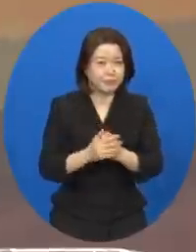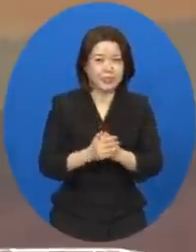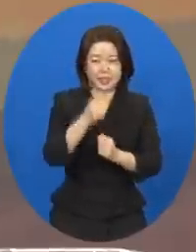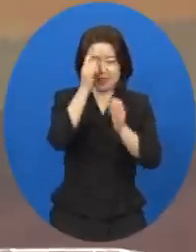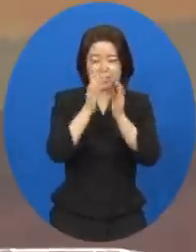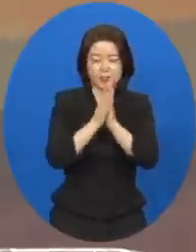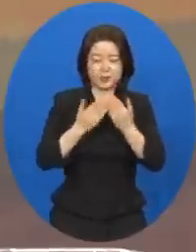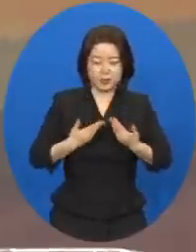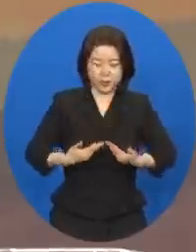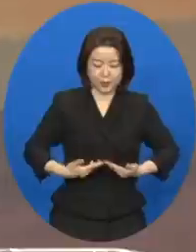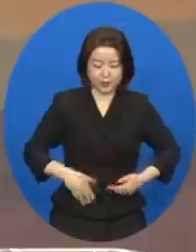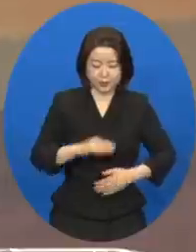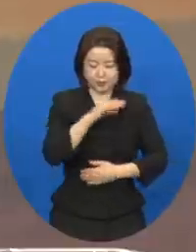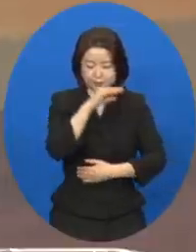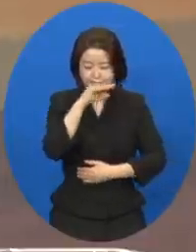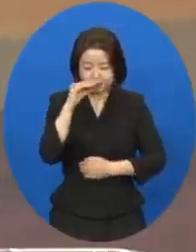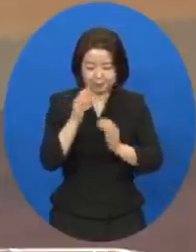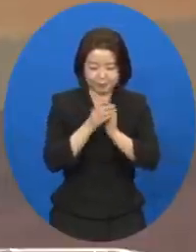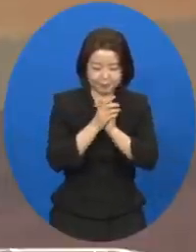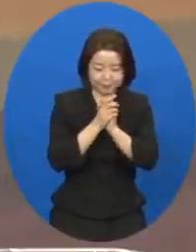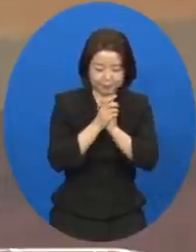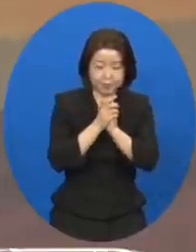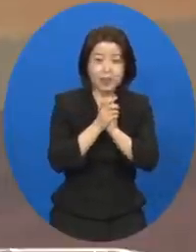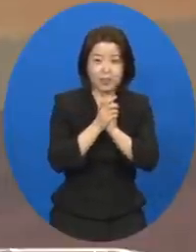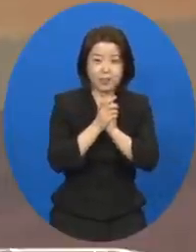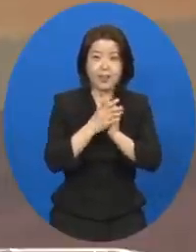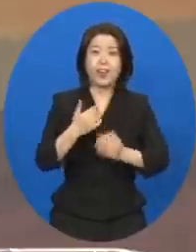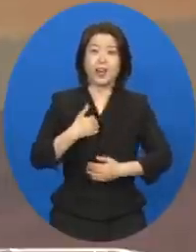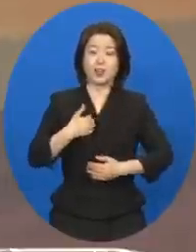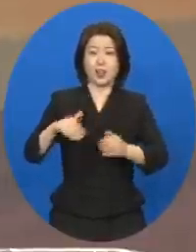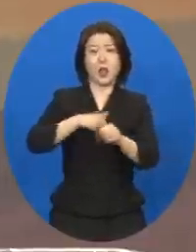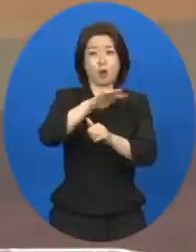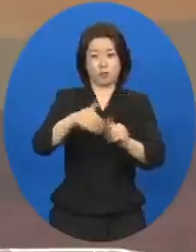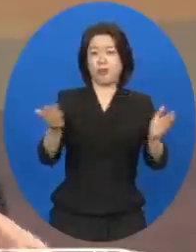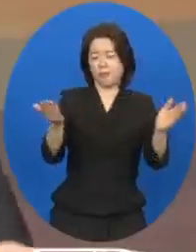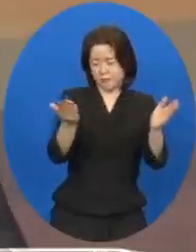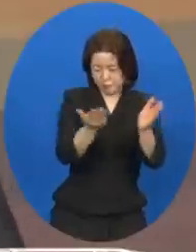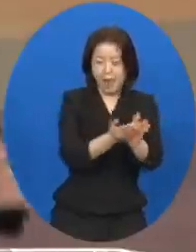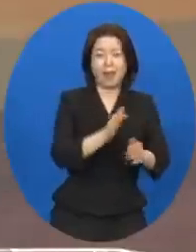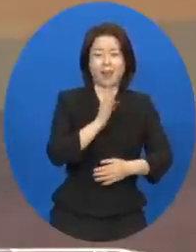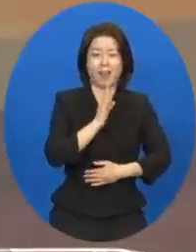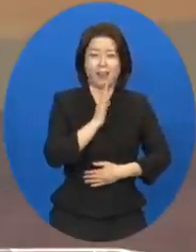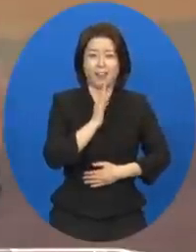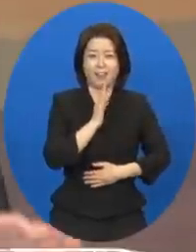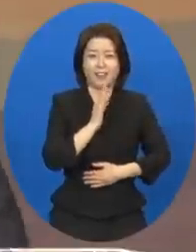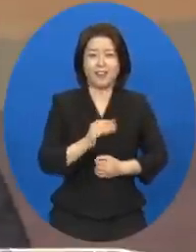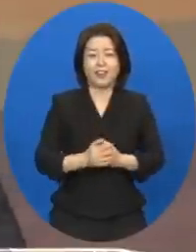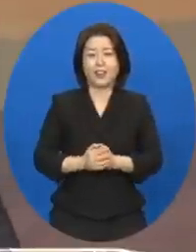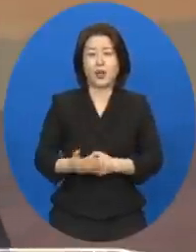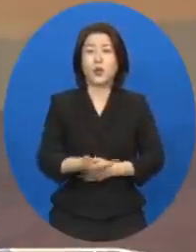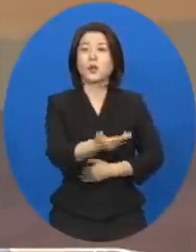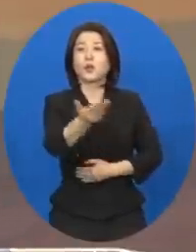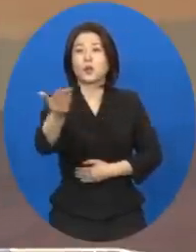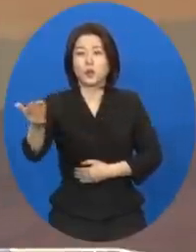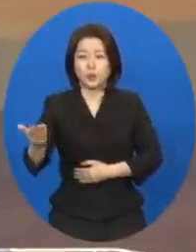조용히 기도하면 그러면 저의 분위기는 딱 맞습니다. 여러분